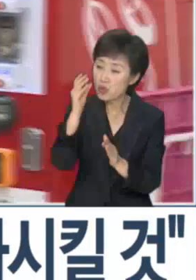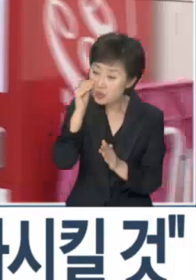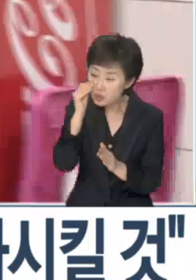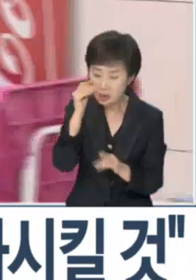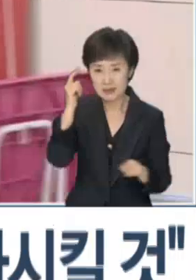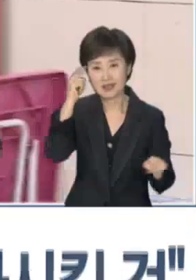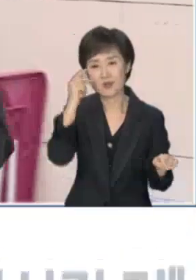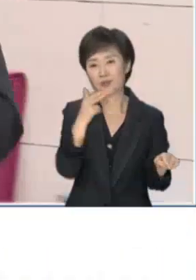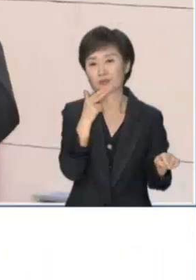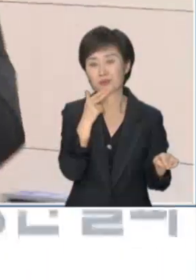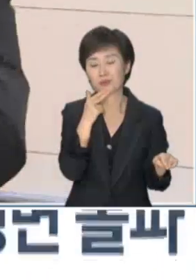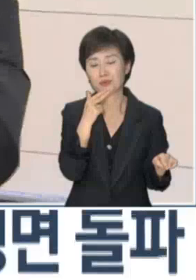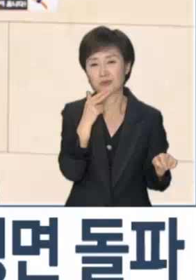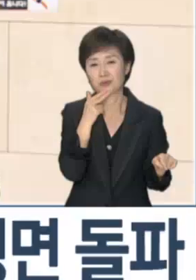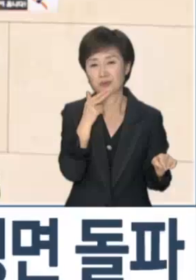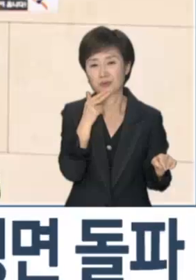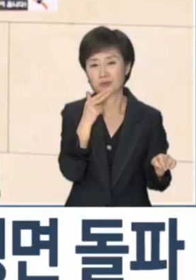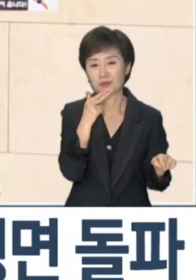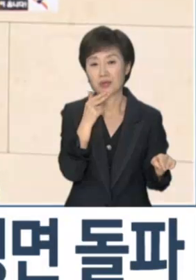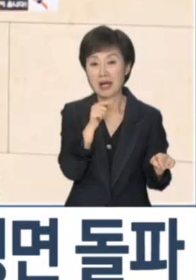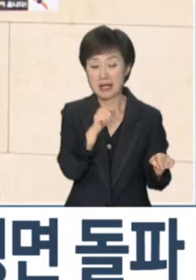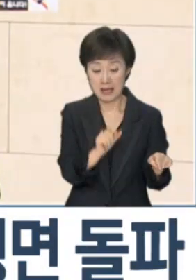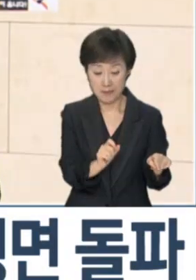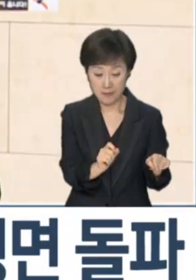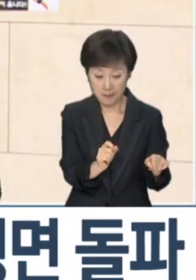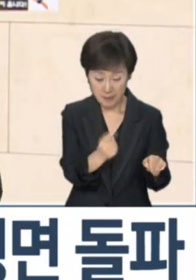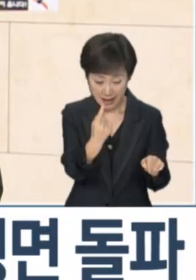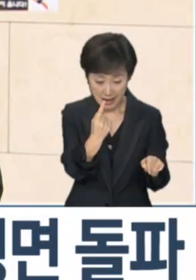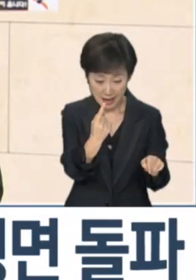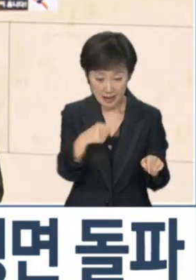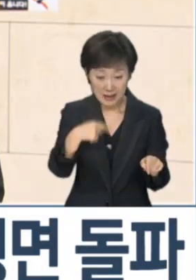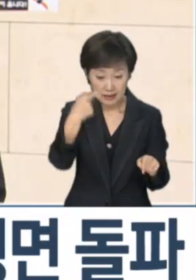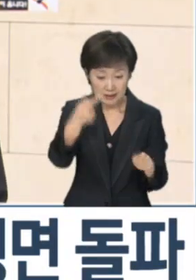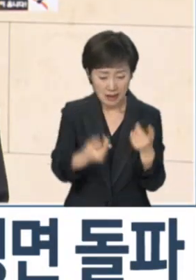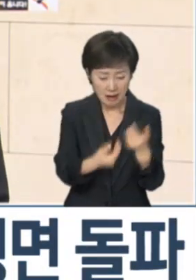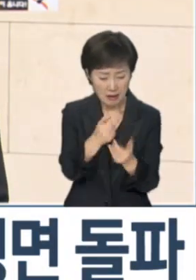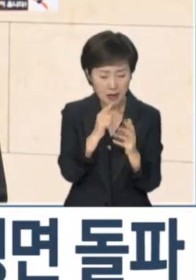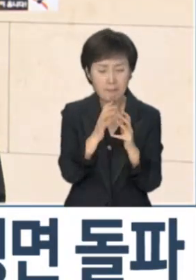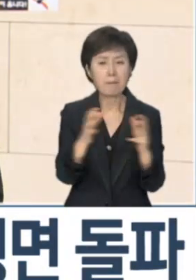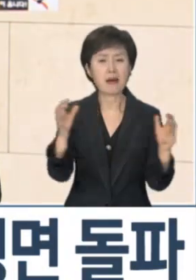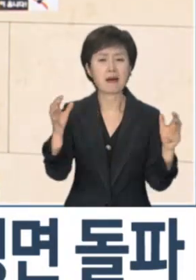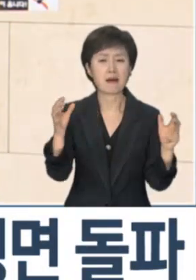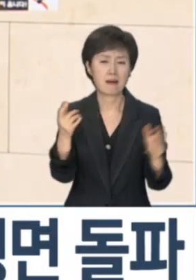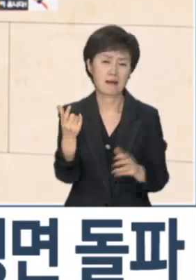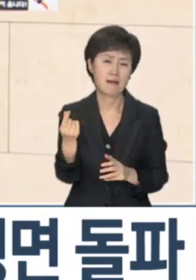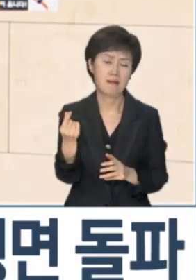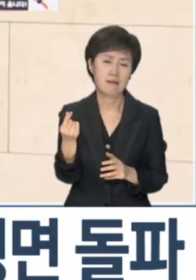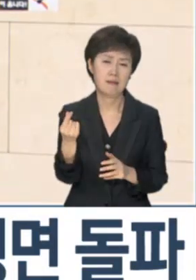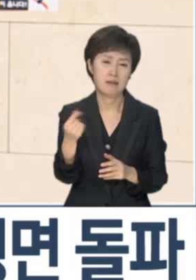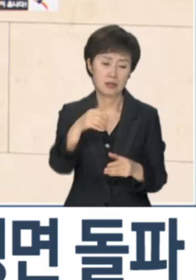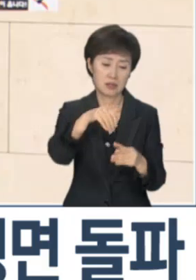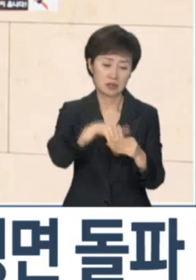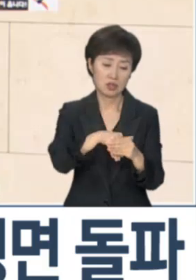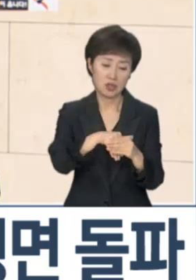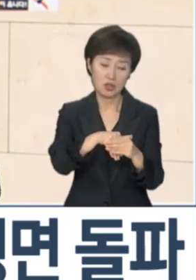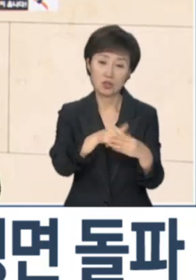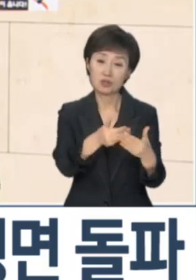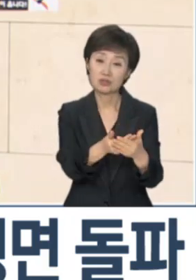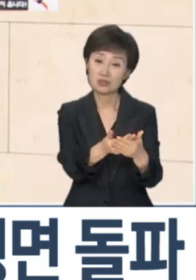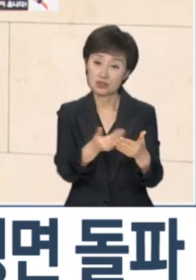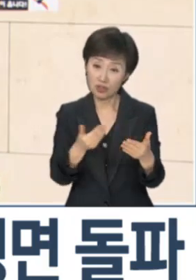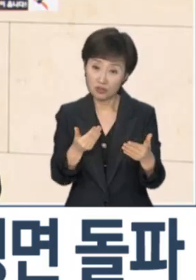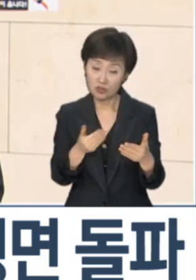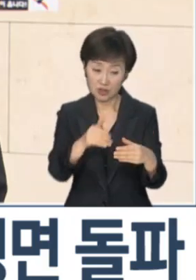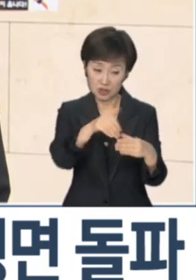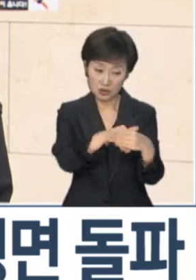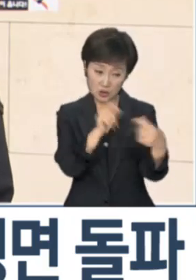받으리라고는 생각하지 않습니다. 이 역풍이 또 어떻게 불지도 모르고, 그런 상황이기 때문에 총선 전에는 저는